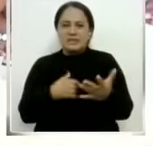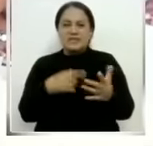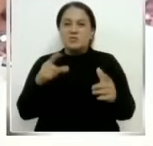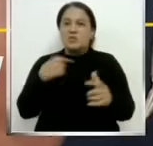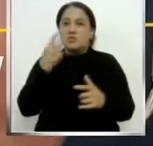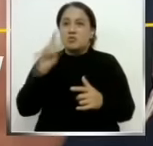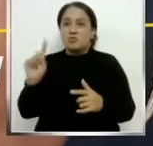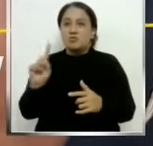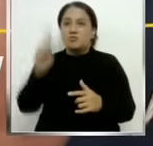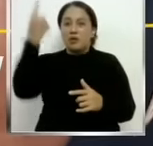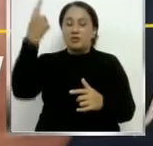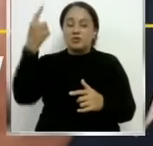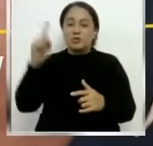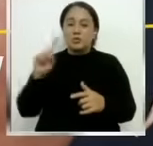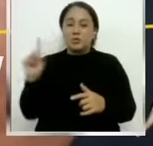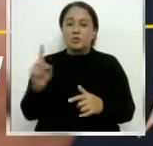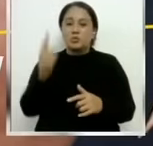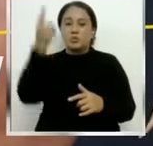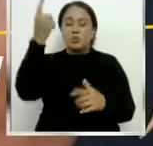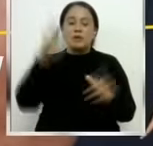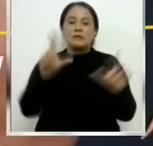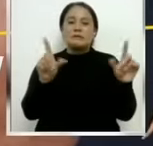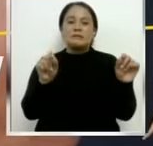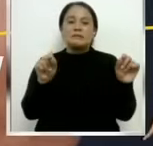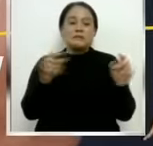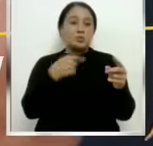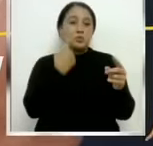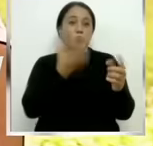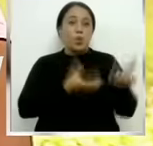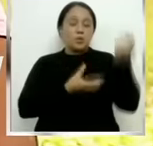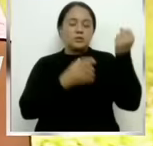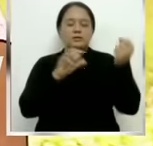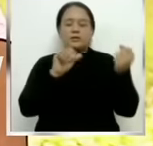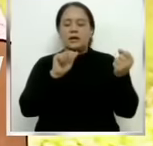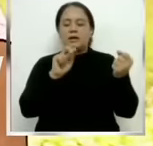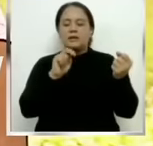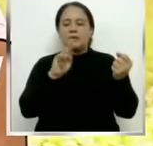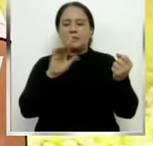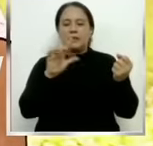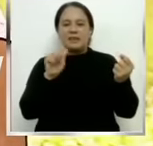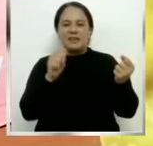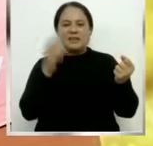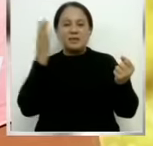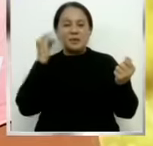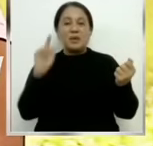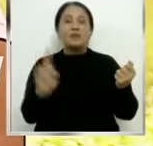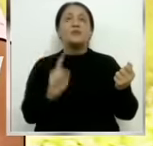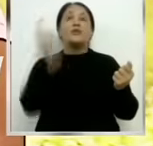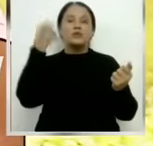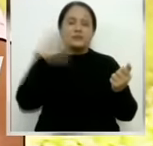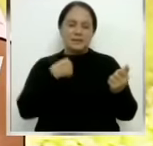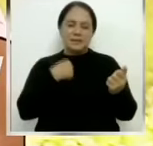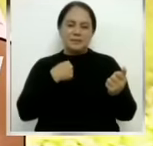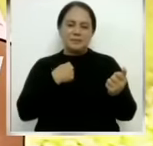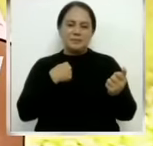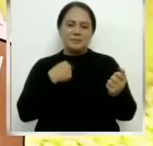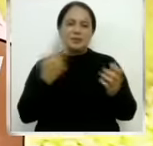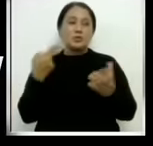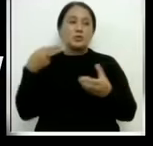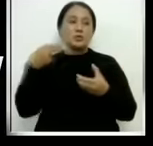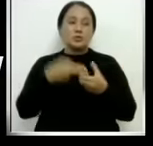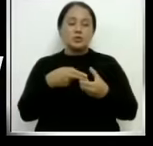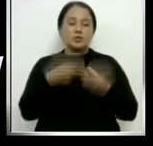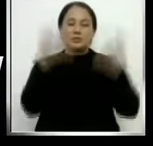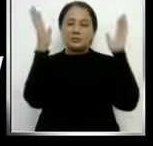naturang patimpalak, ang alimango ni Annabella. Tuwang-tuwa po sa dahilang first time ko na ako ay sumali ng festival sa